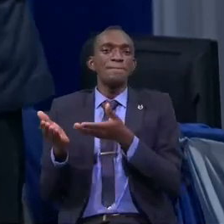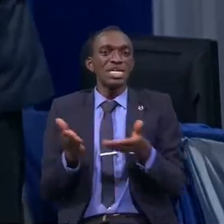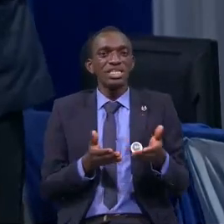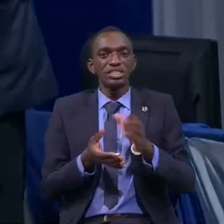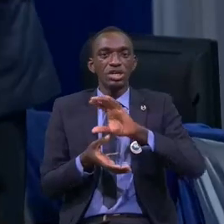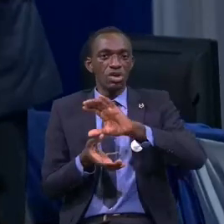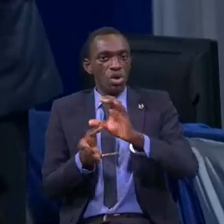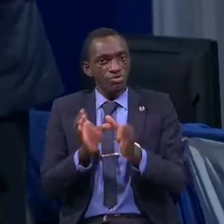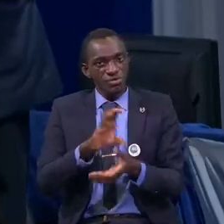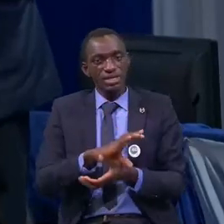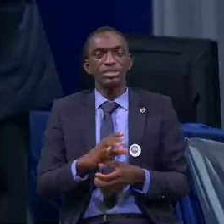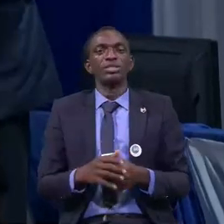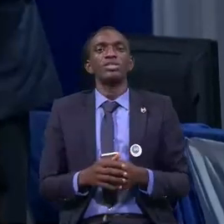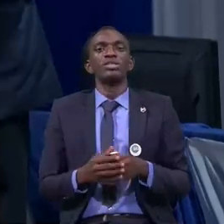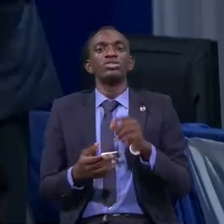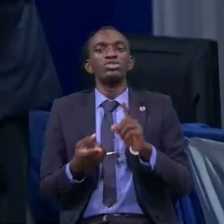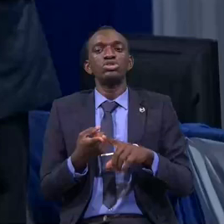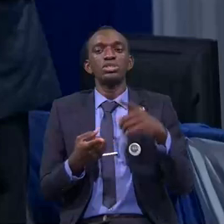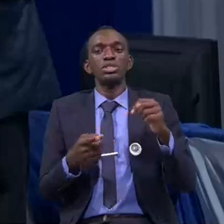que nous amenons ces convertis.